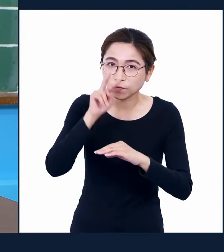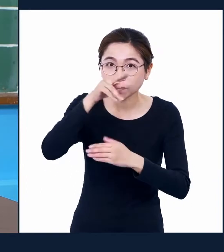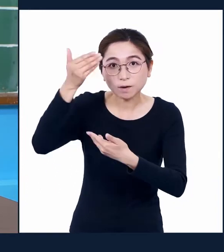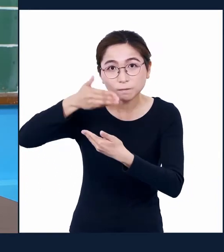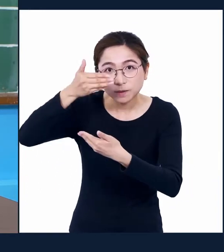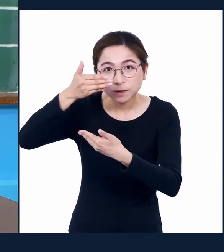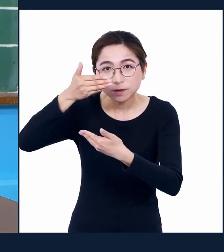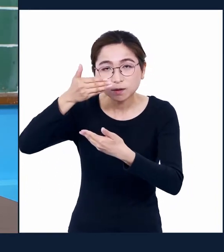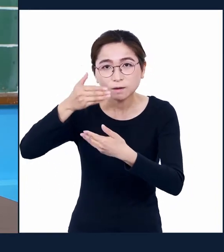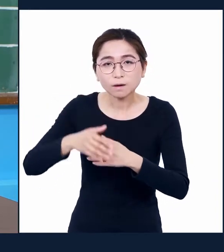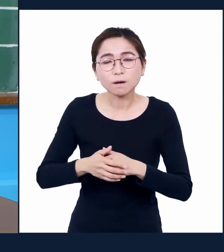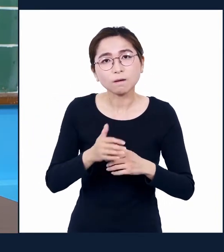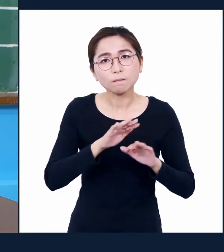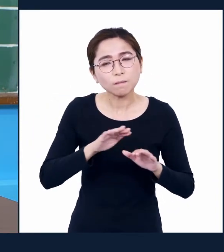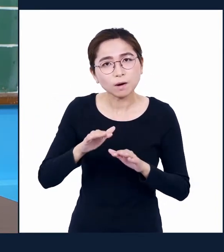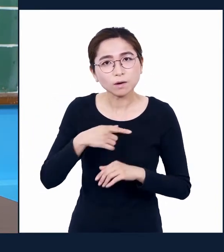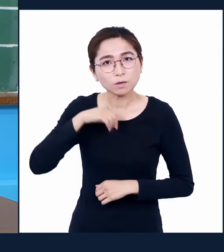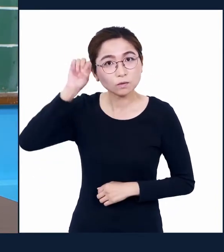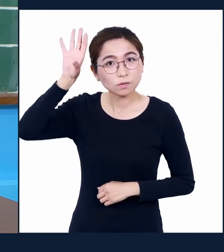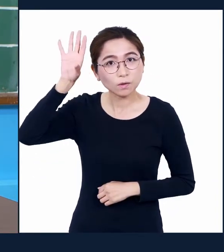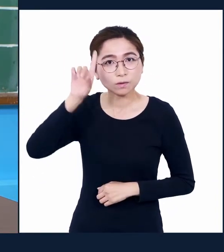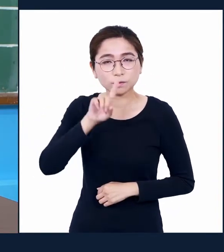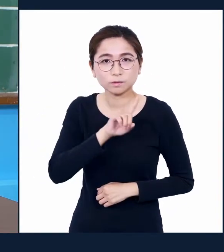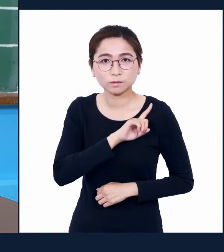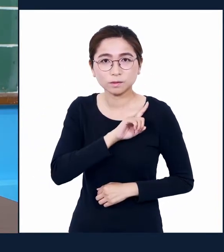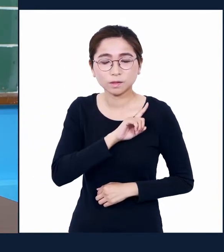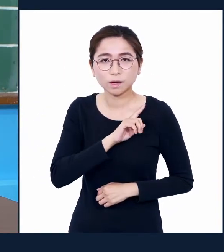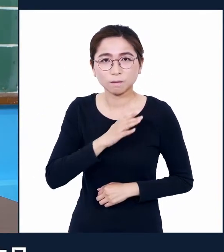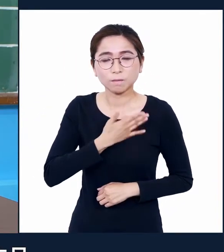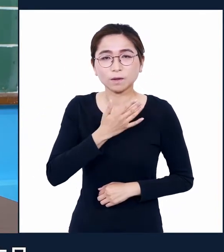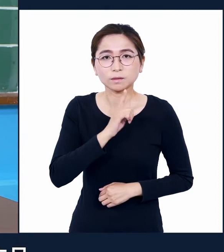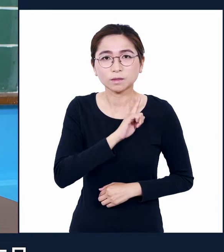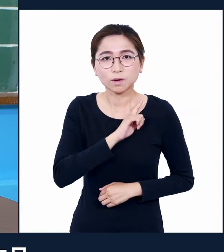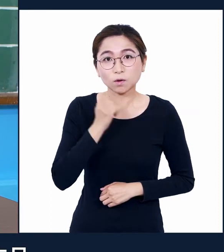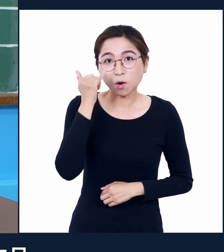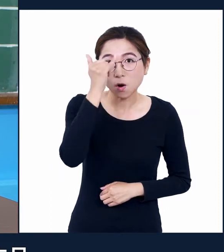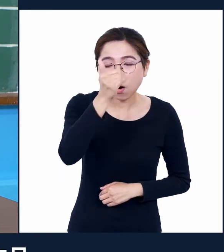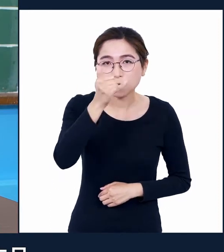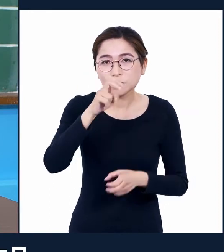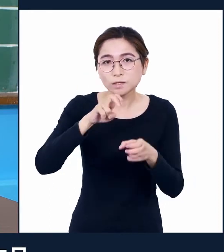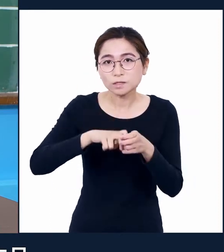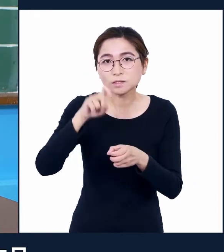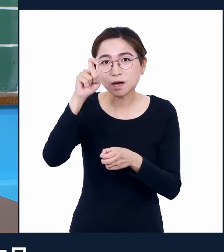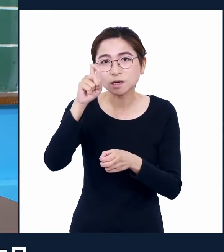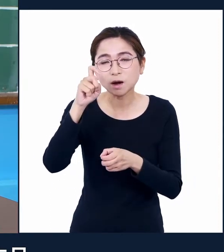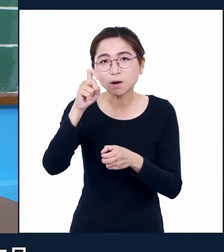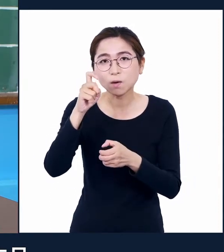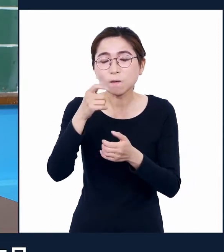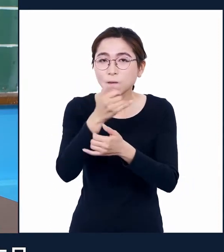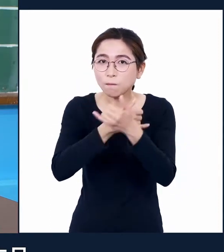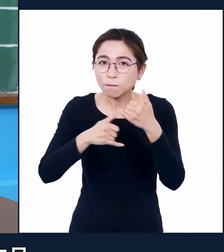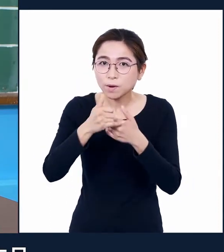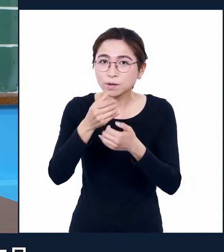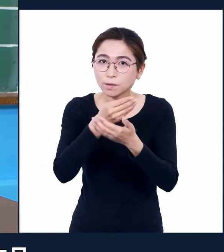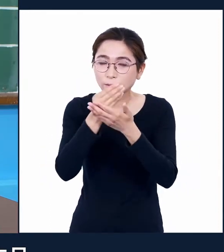睇片啦，然後慢慢咧創作一張能夠表達你最想去西九睇乜表演嘅版